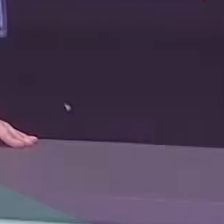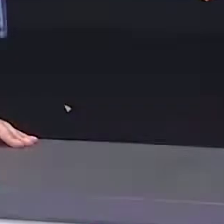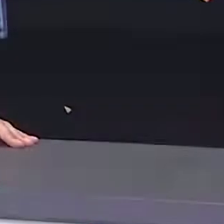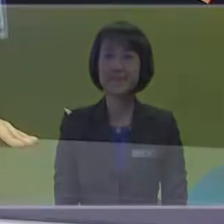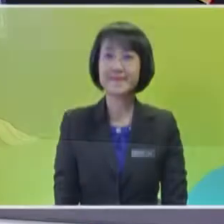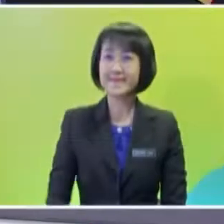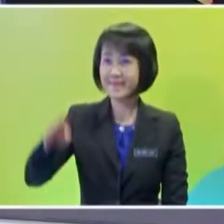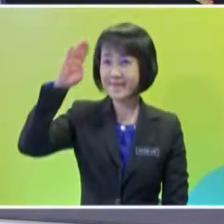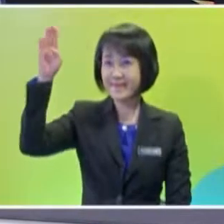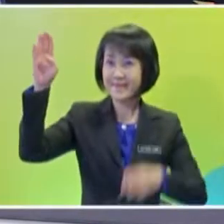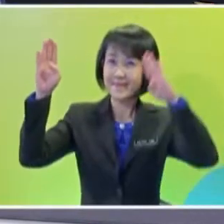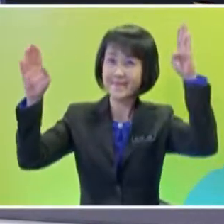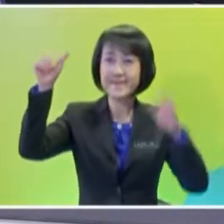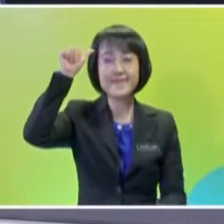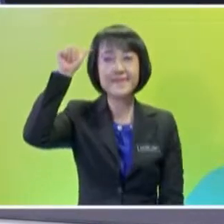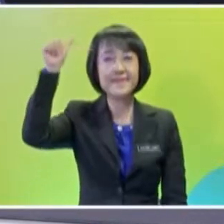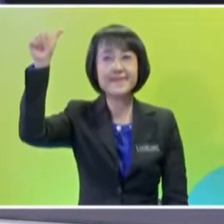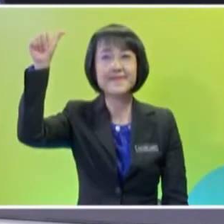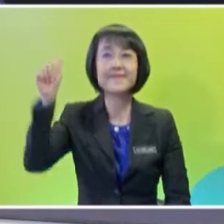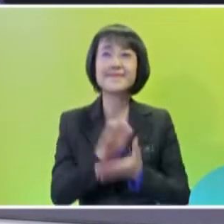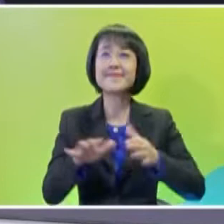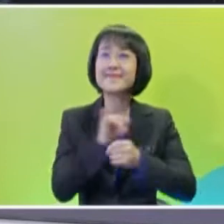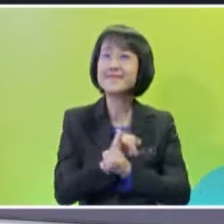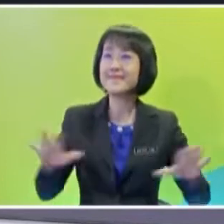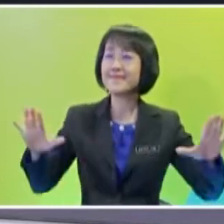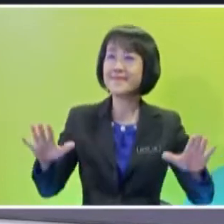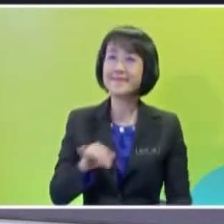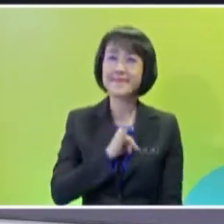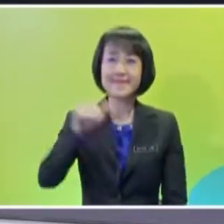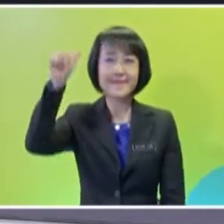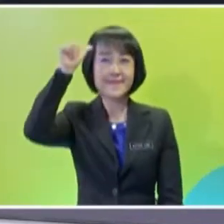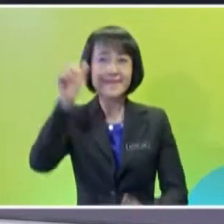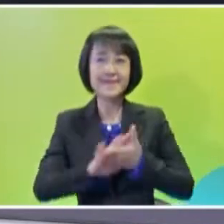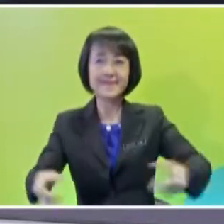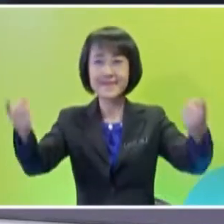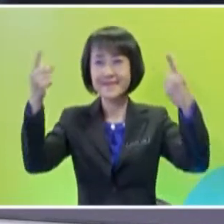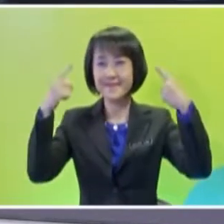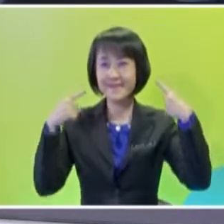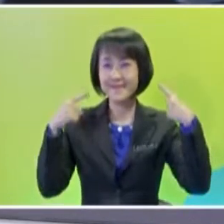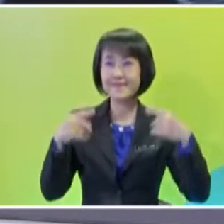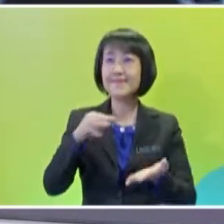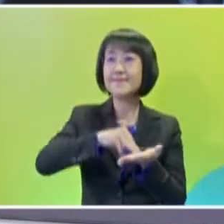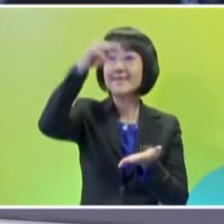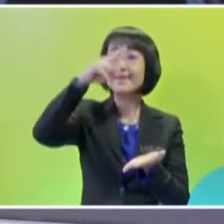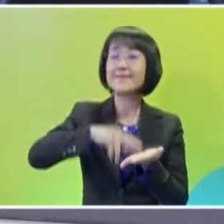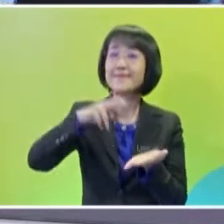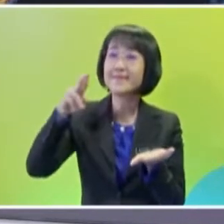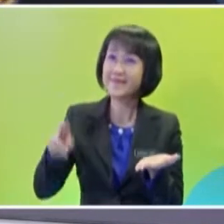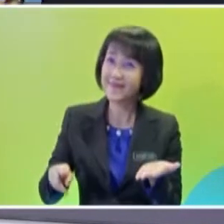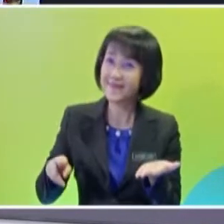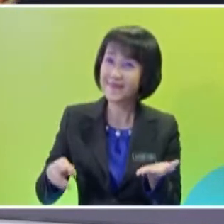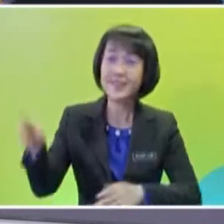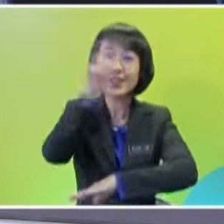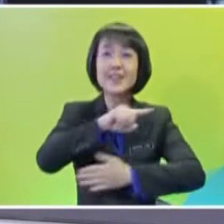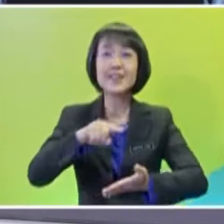Hai assalamualaikum Salam sejahtera Selamat datang ke menengah rendah ya